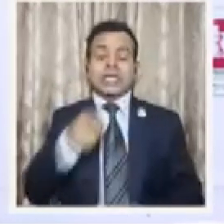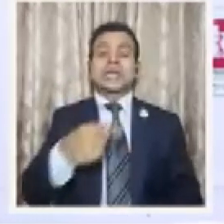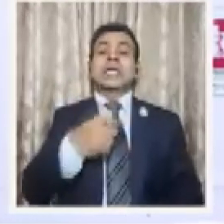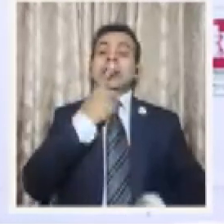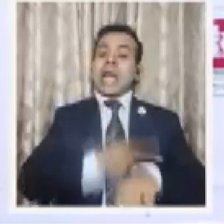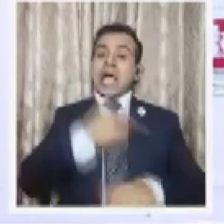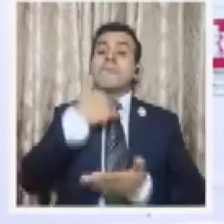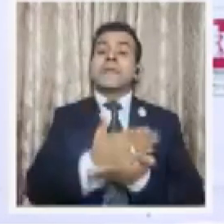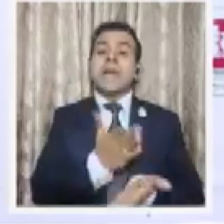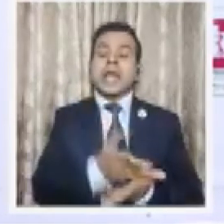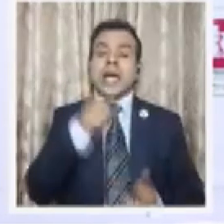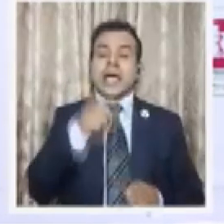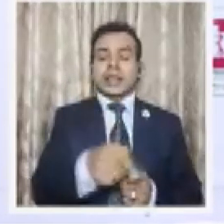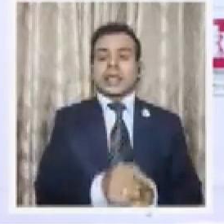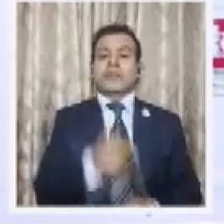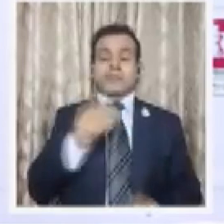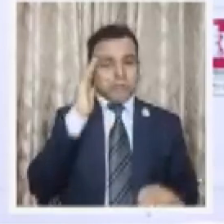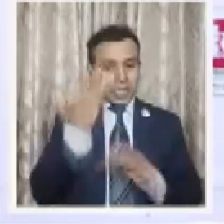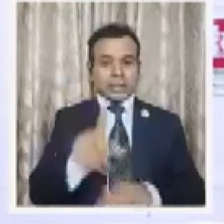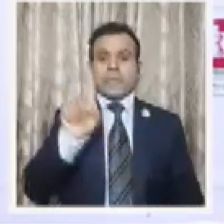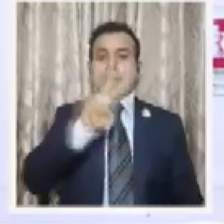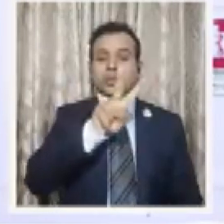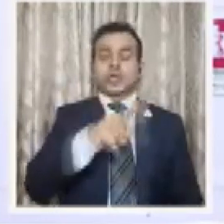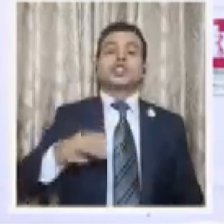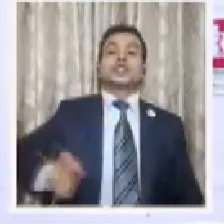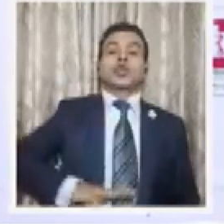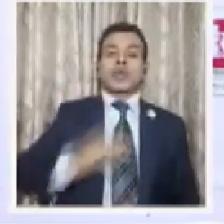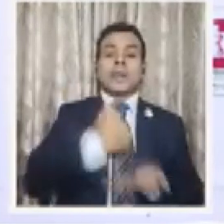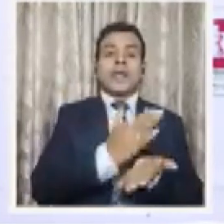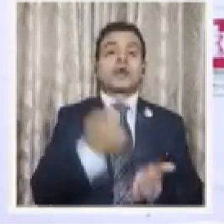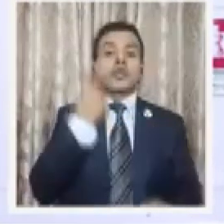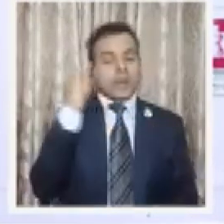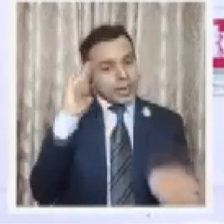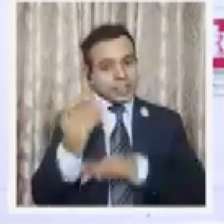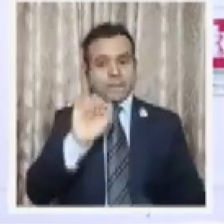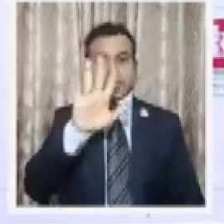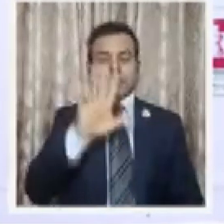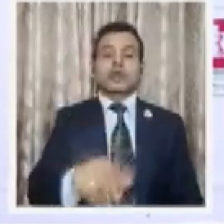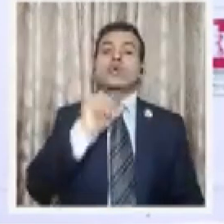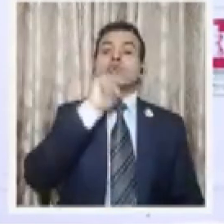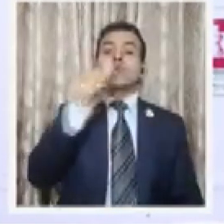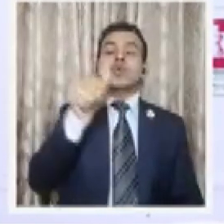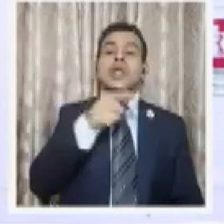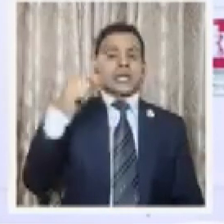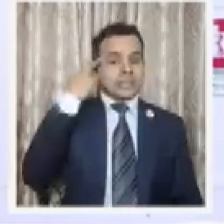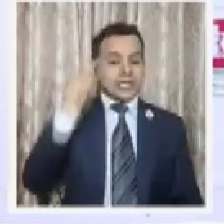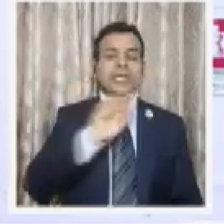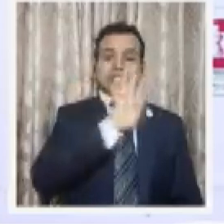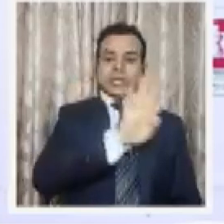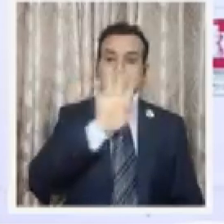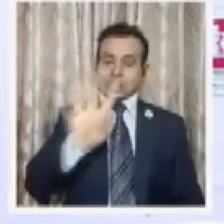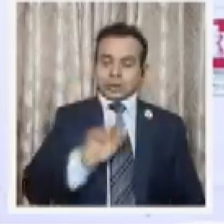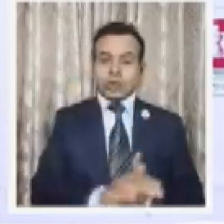24 ঘন্টা যারা মৃত্যুবরণ করেছেন, বিভাগ অনুযায়ী সংখ্যা, ঢাকা বিভাগে 12 জন, চট্টগ্রাম বিভাগে 5